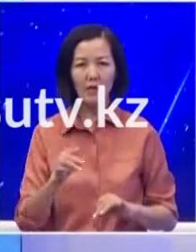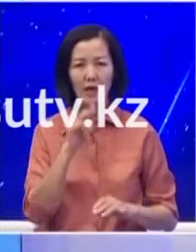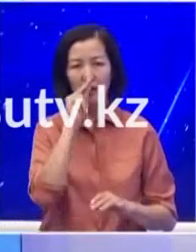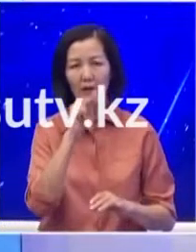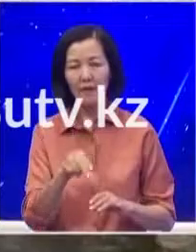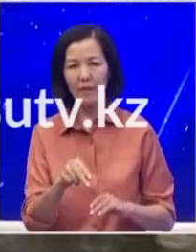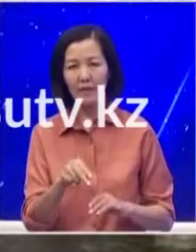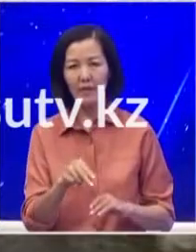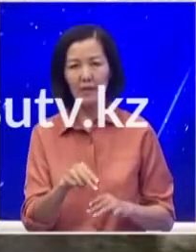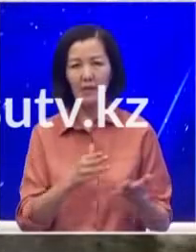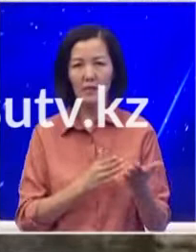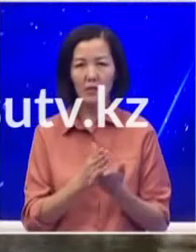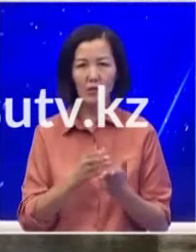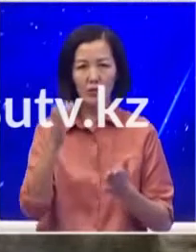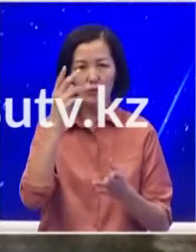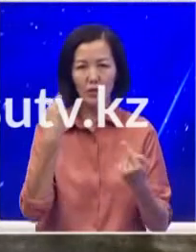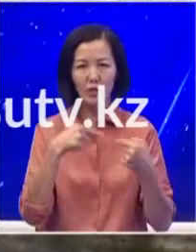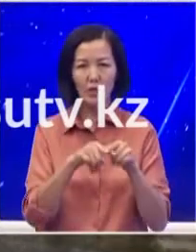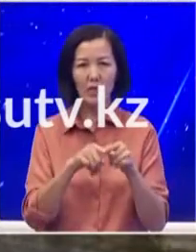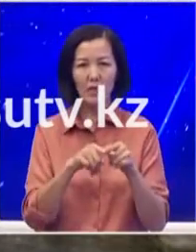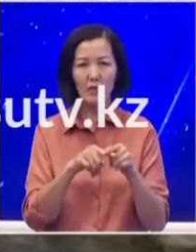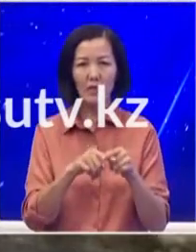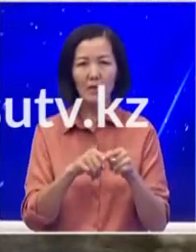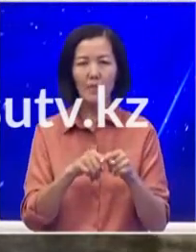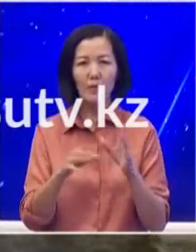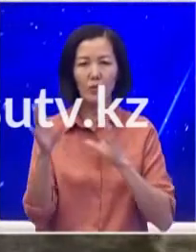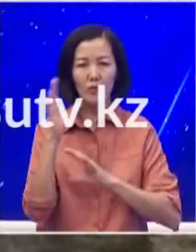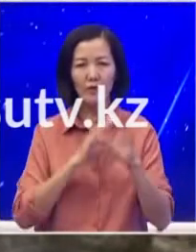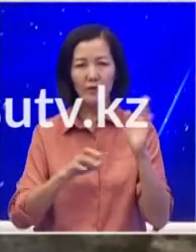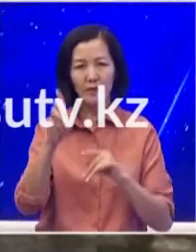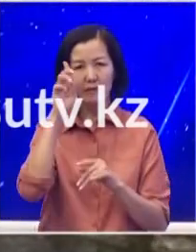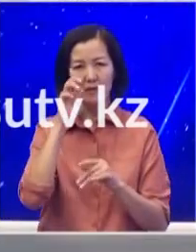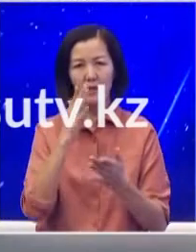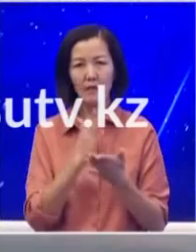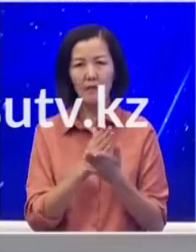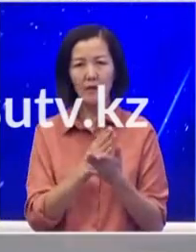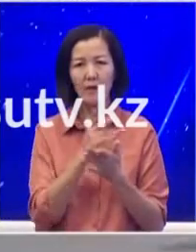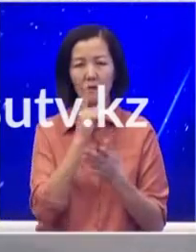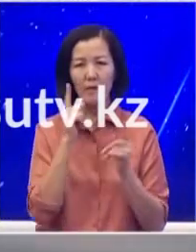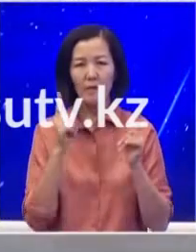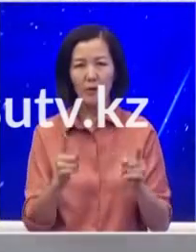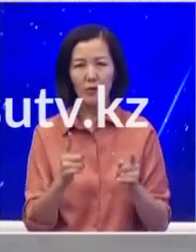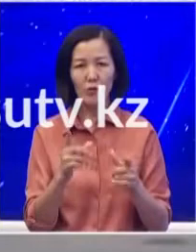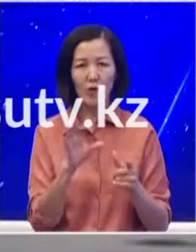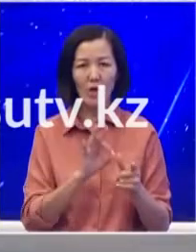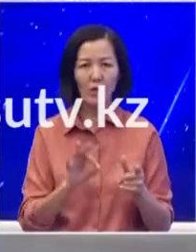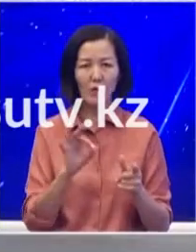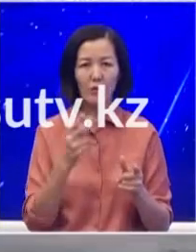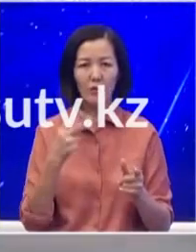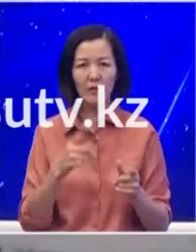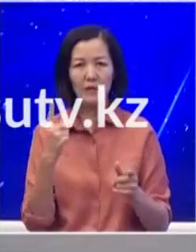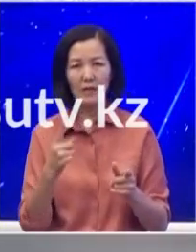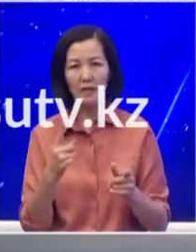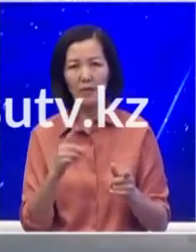гособвинителя, подозреваемый сотрудник научно-технической кафедры при одном из университетов страны. В период между октябрем 2020